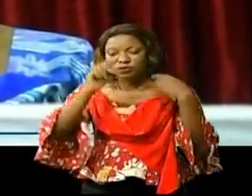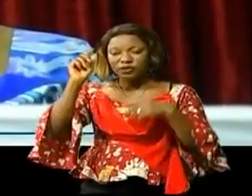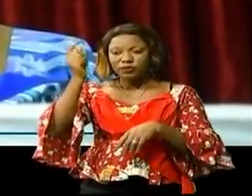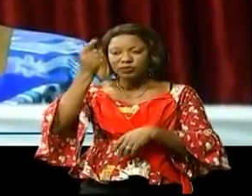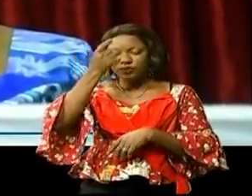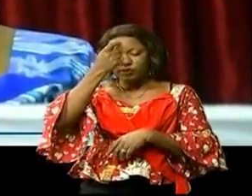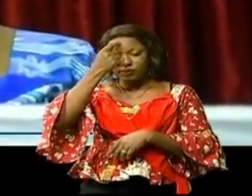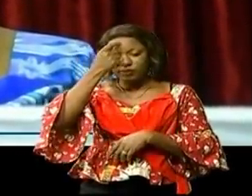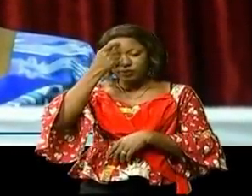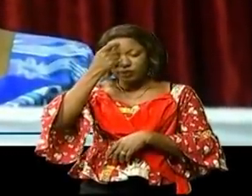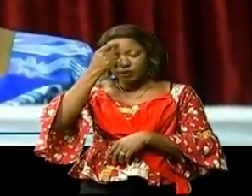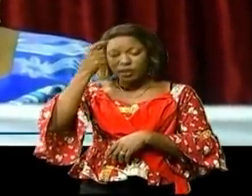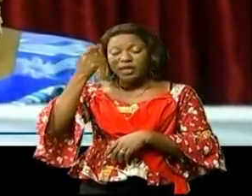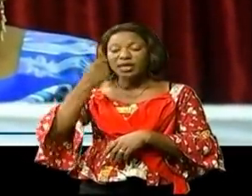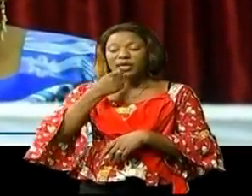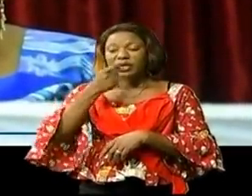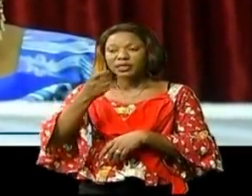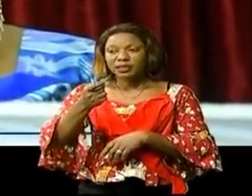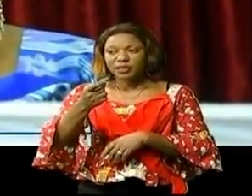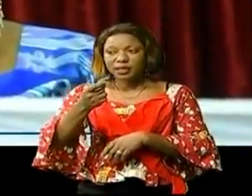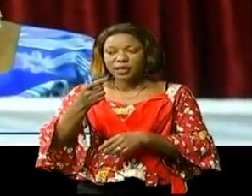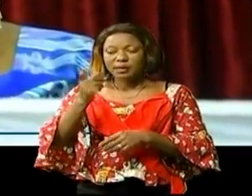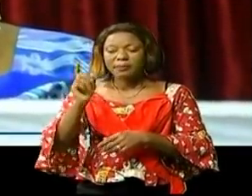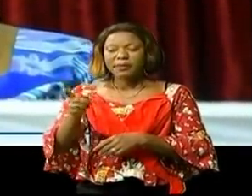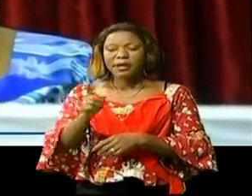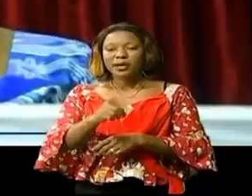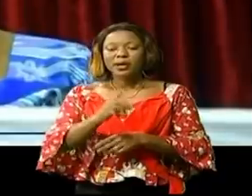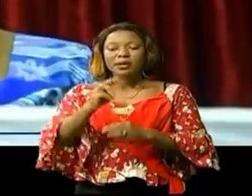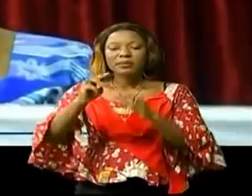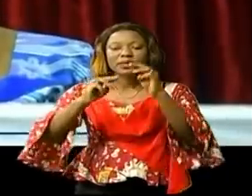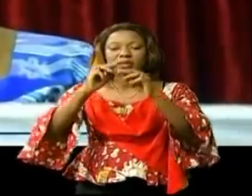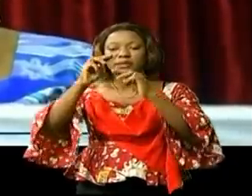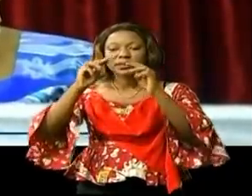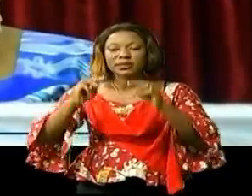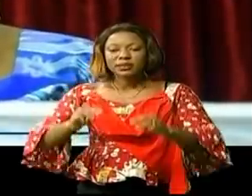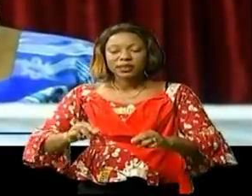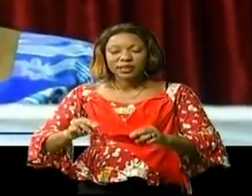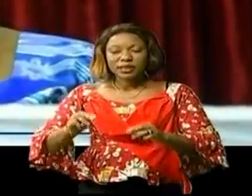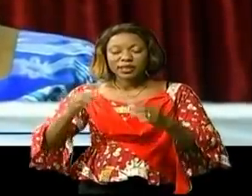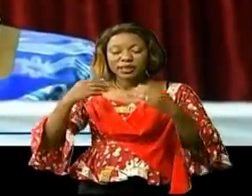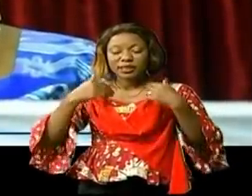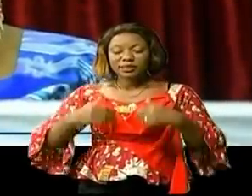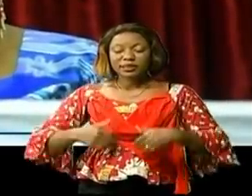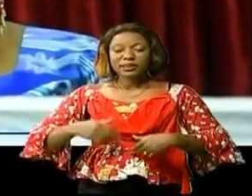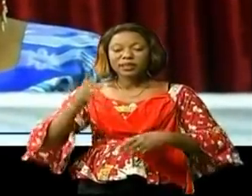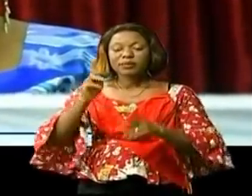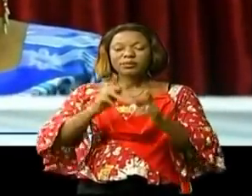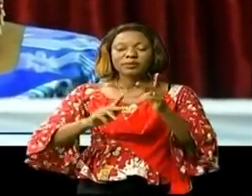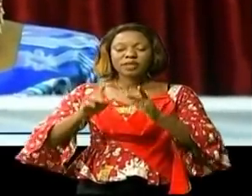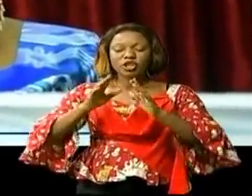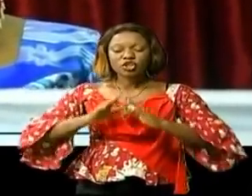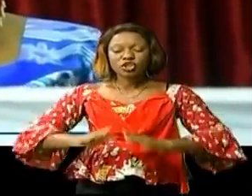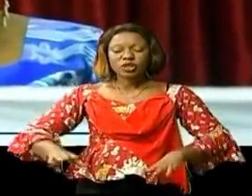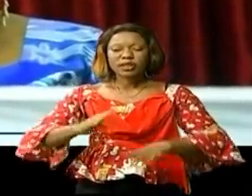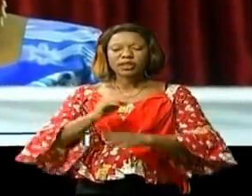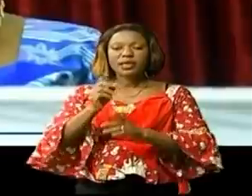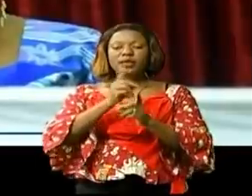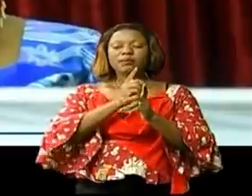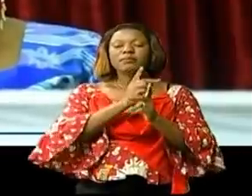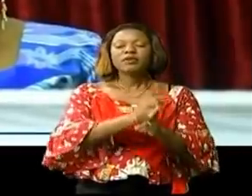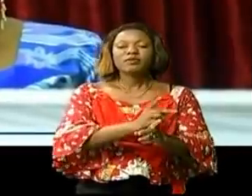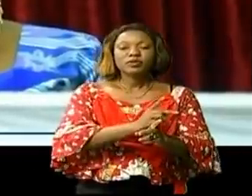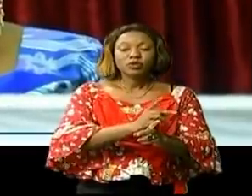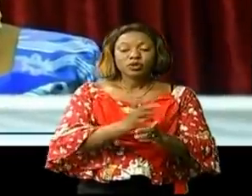tient à saluer, à travers le ministère de la Santé publique, Hygiène et Prévention, ces cadres